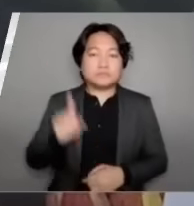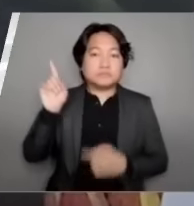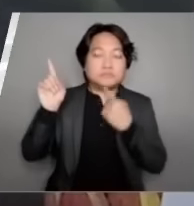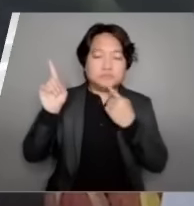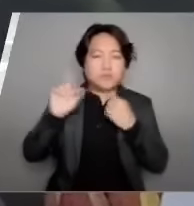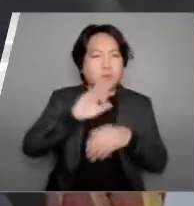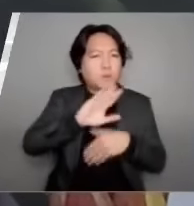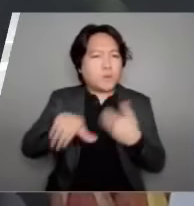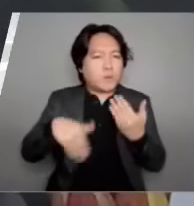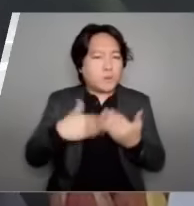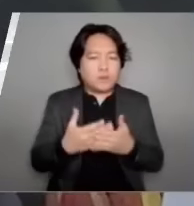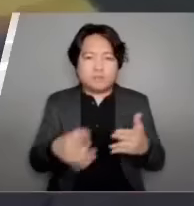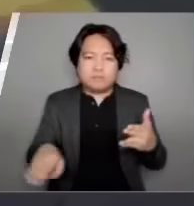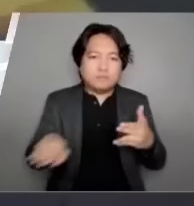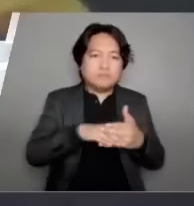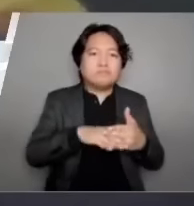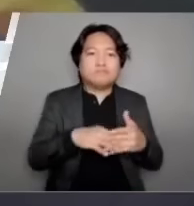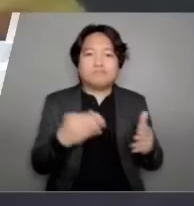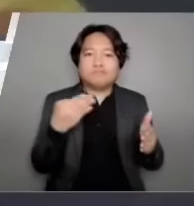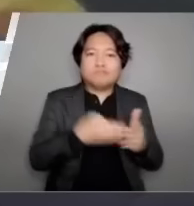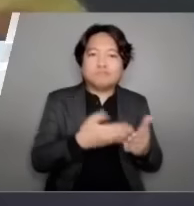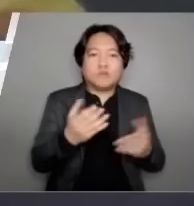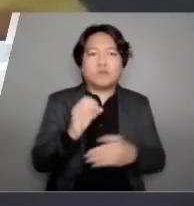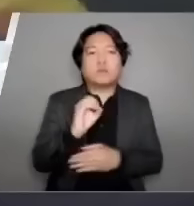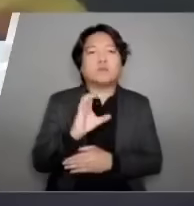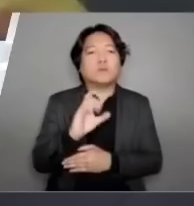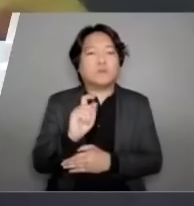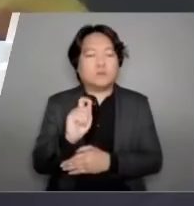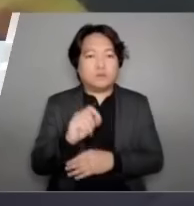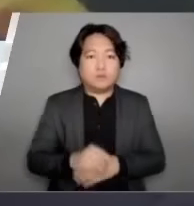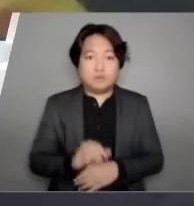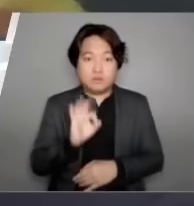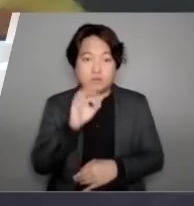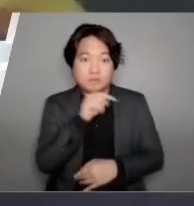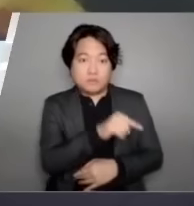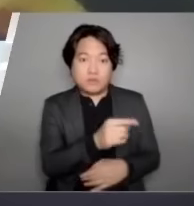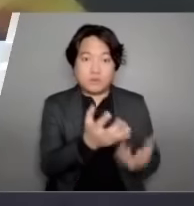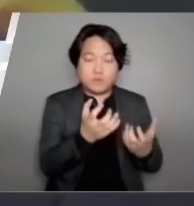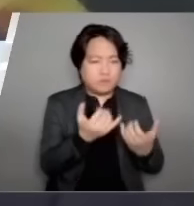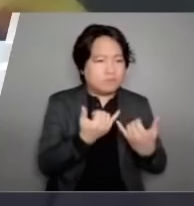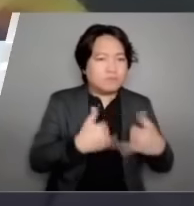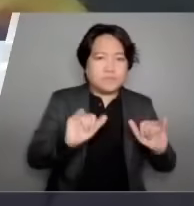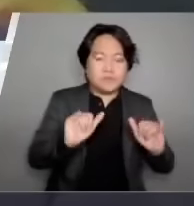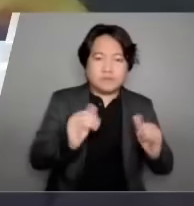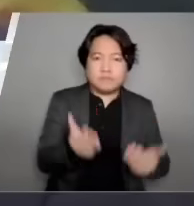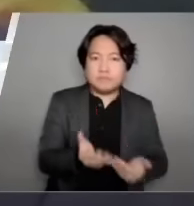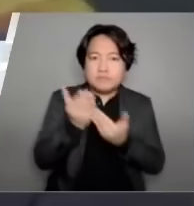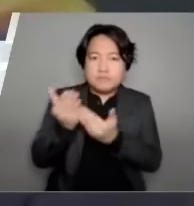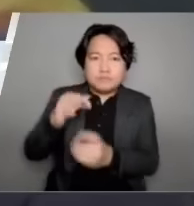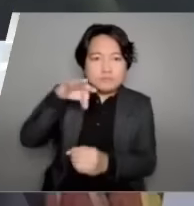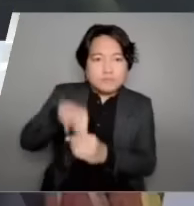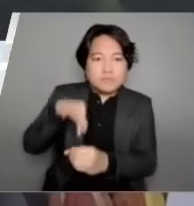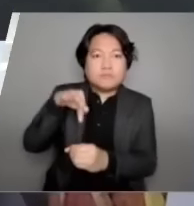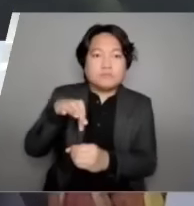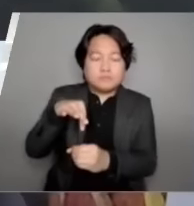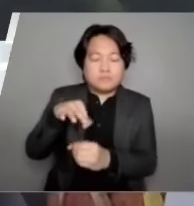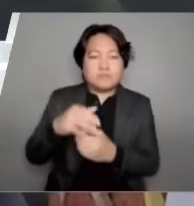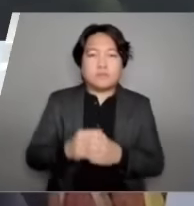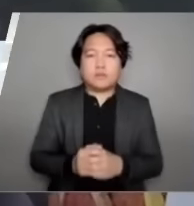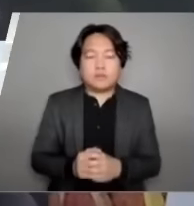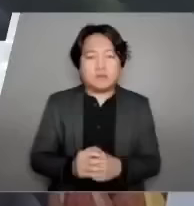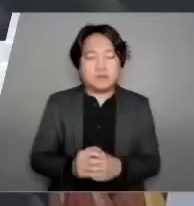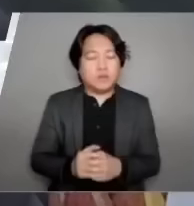ire-resolve sa division level by October. At kung sakaling magpa-file ng motion for reconsideration, ire-resolve po lahat yan by November. At pag